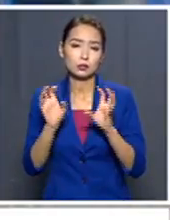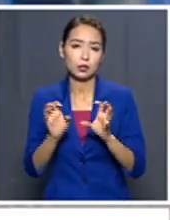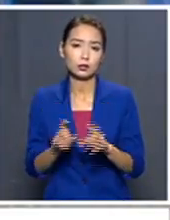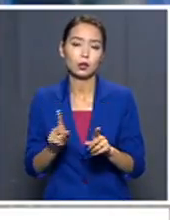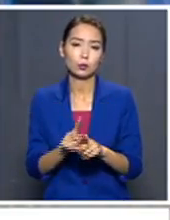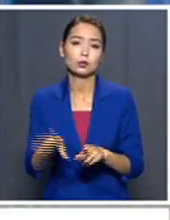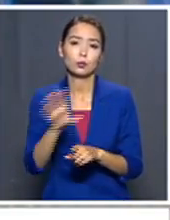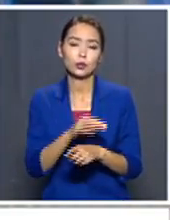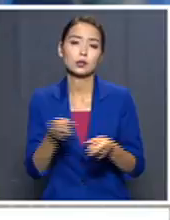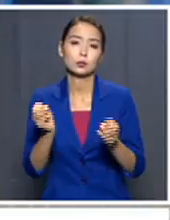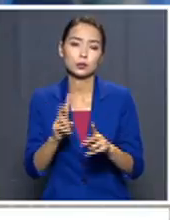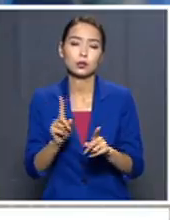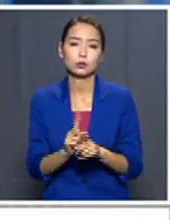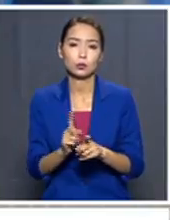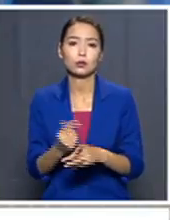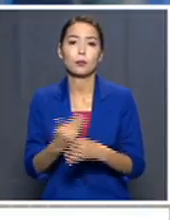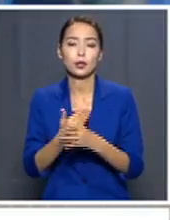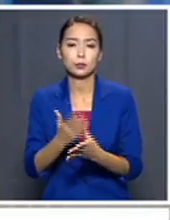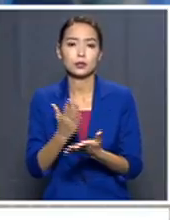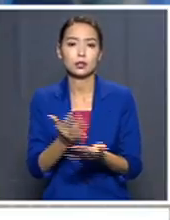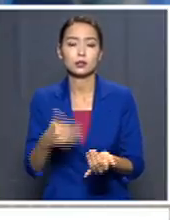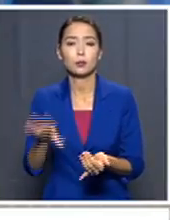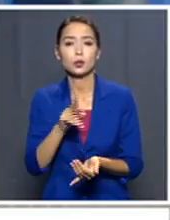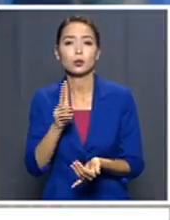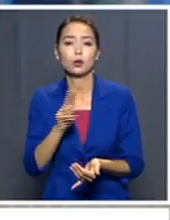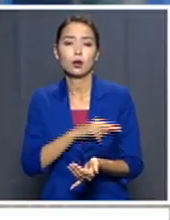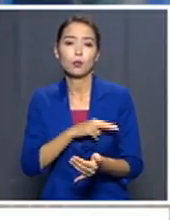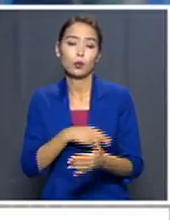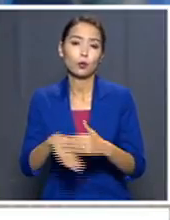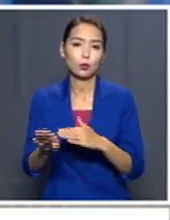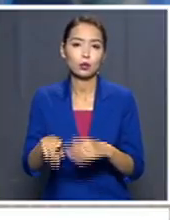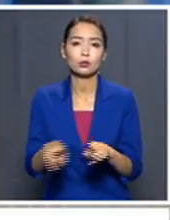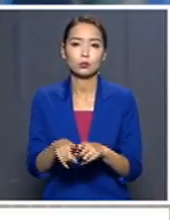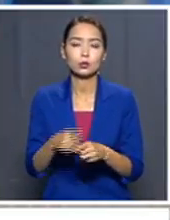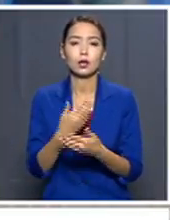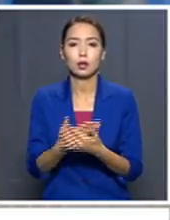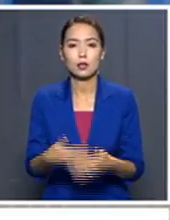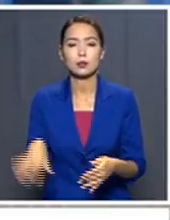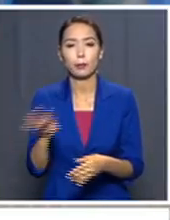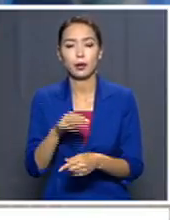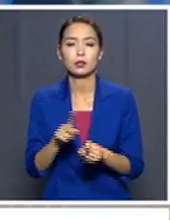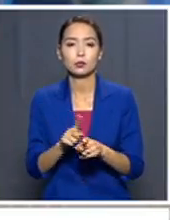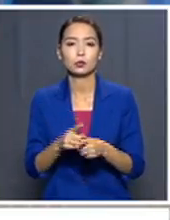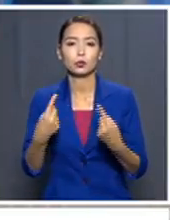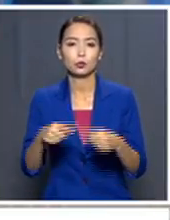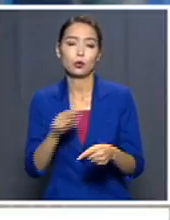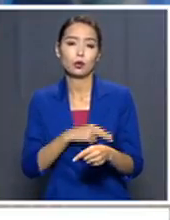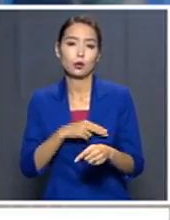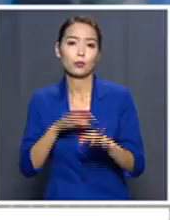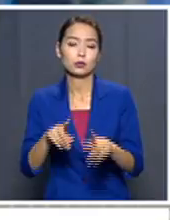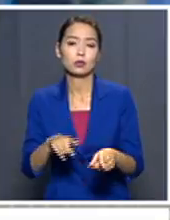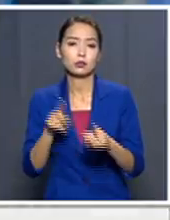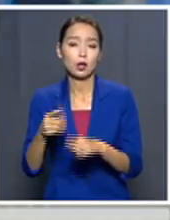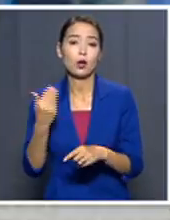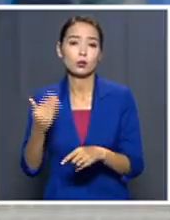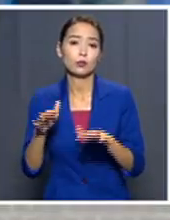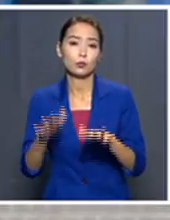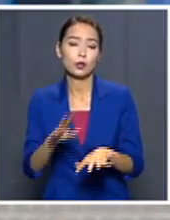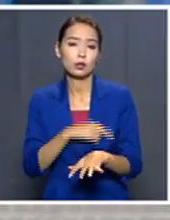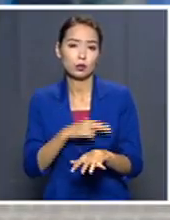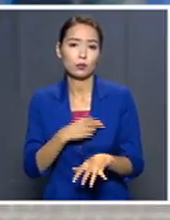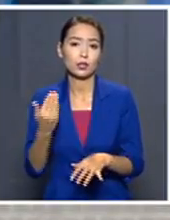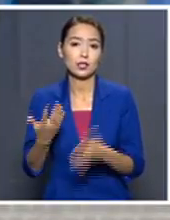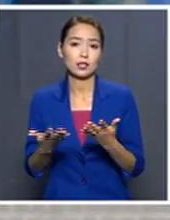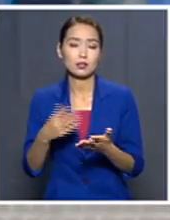беріп жатырмыз. Жұмыстан шығуға бекінген қызметкерлердің көбі жергілікті мамандар. Сондықтан олармен түсіндіру жұмыстары жалғасады. Менің